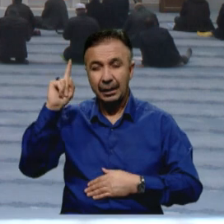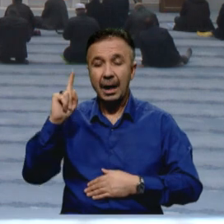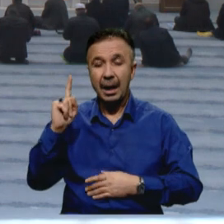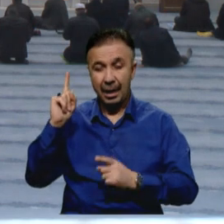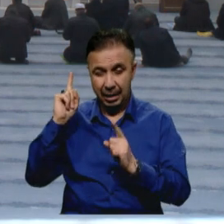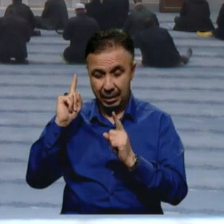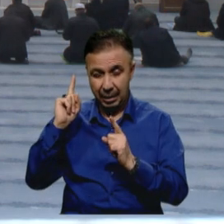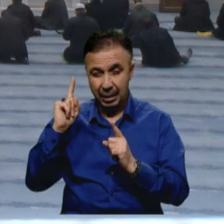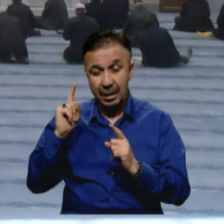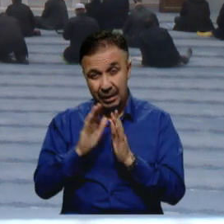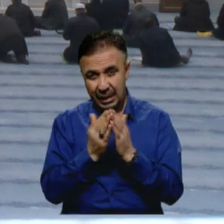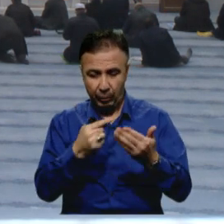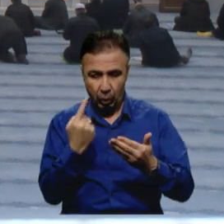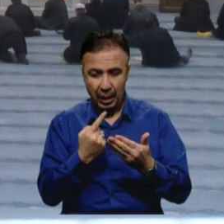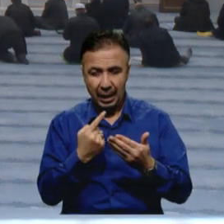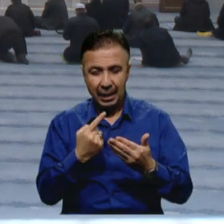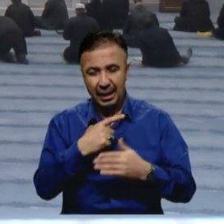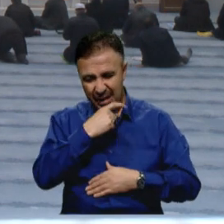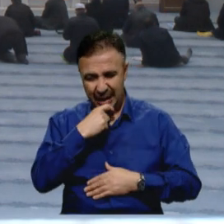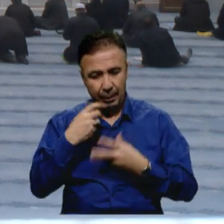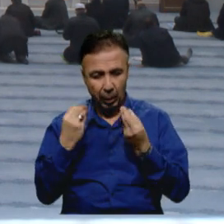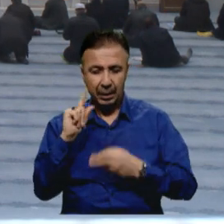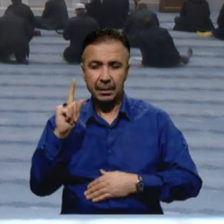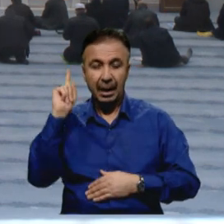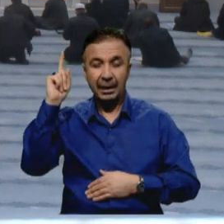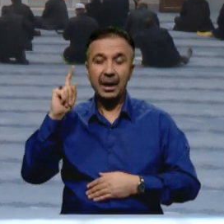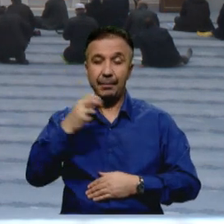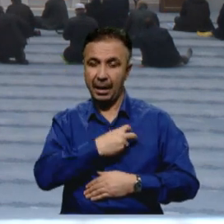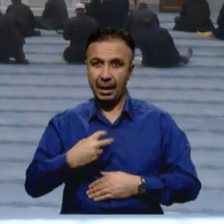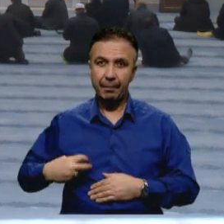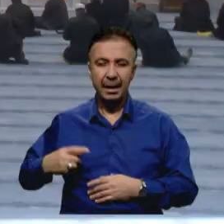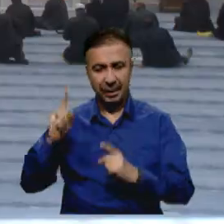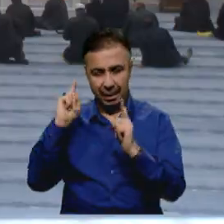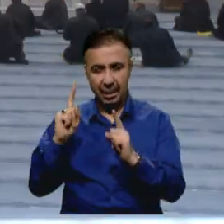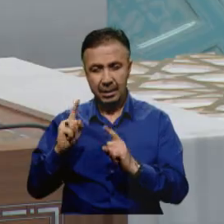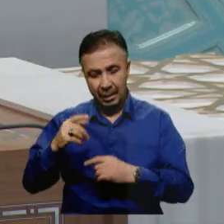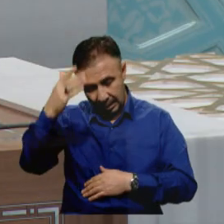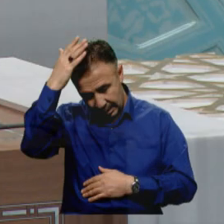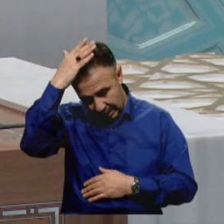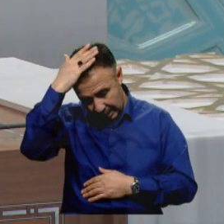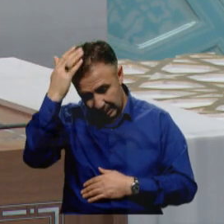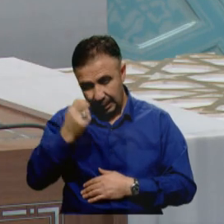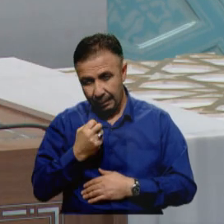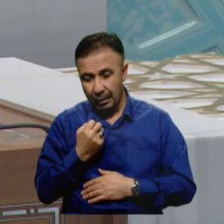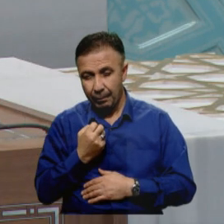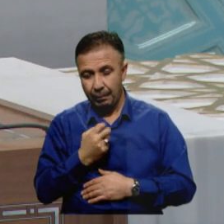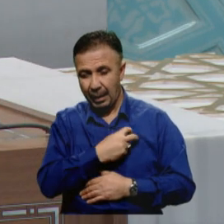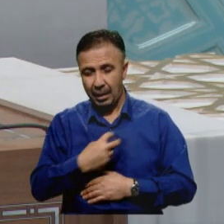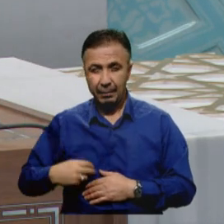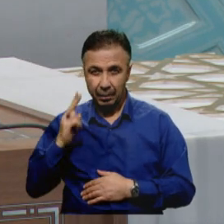Kerim'e karşı samimiyettir. Allah'ın peygamberine karşı, Hazreti Peygamber Aleyhisselatü Vesselam'a karşı